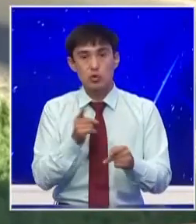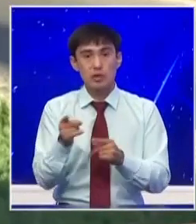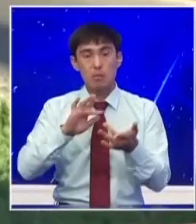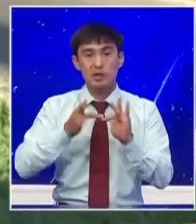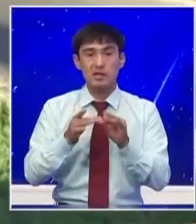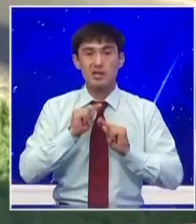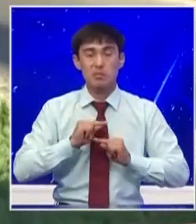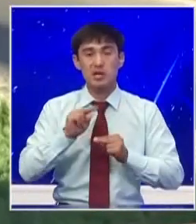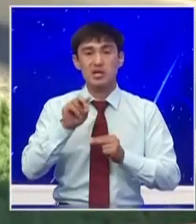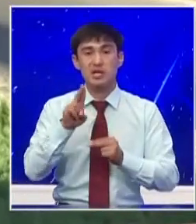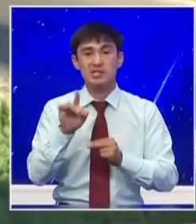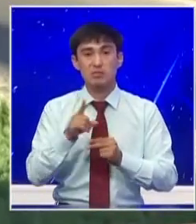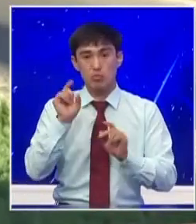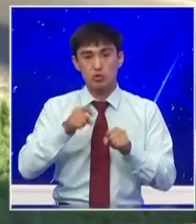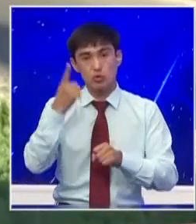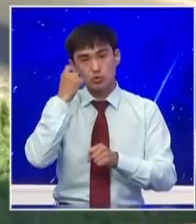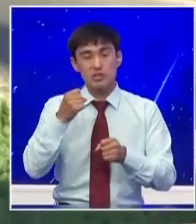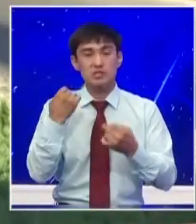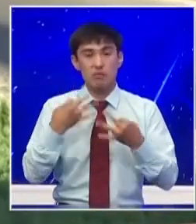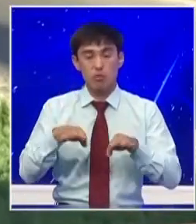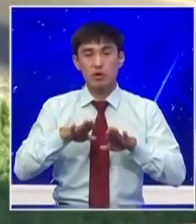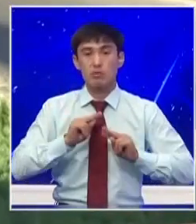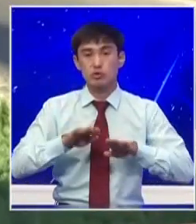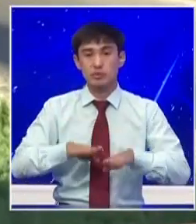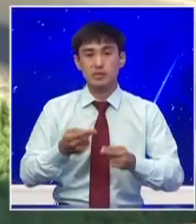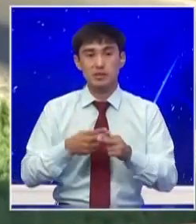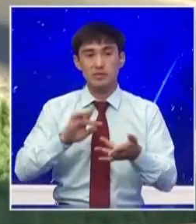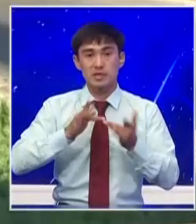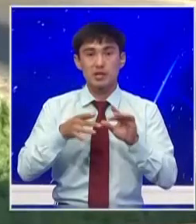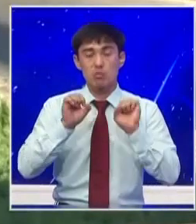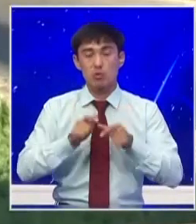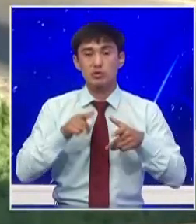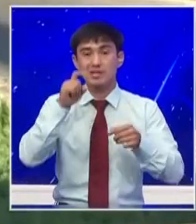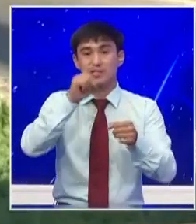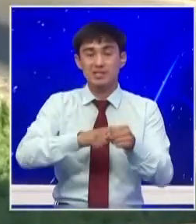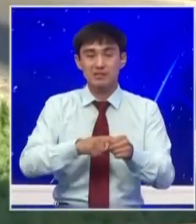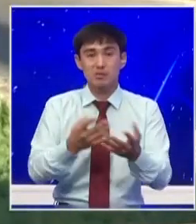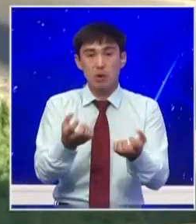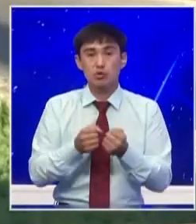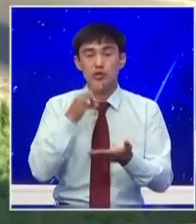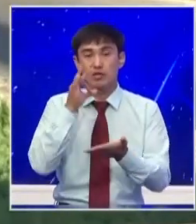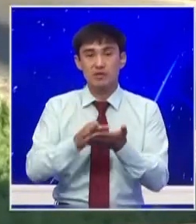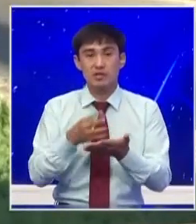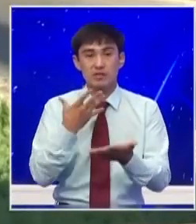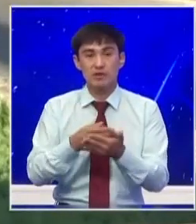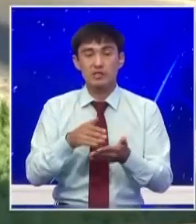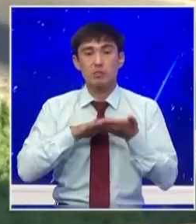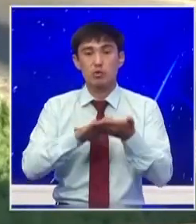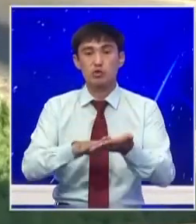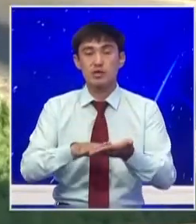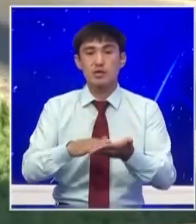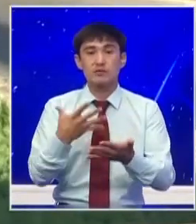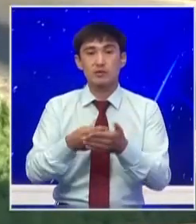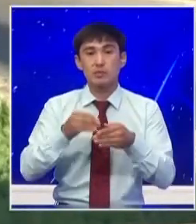портале enbek.kz можно узнать о свободных вакансиях. К слову, на этом сайте они могут зарегистрироваться и получить ответы на свои запросы по